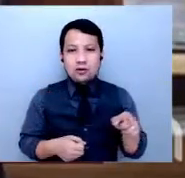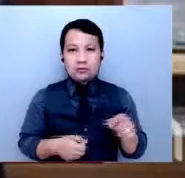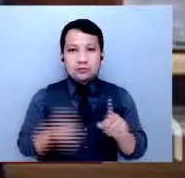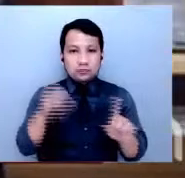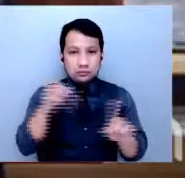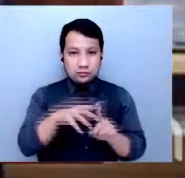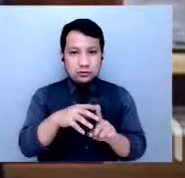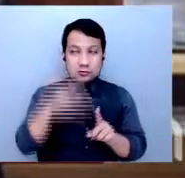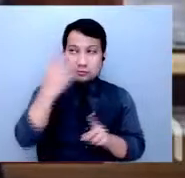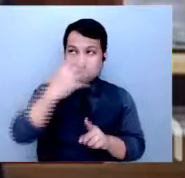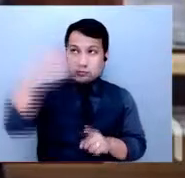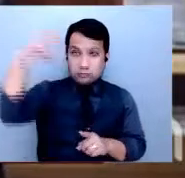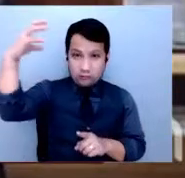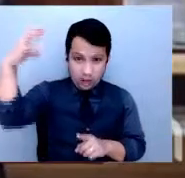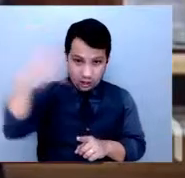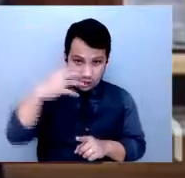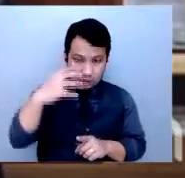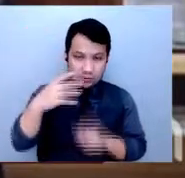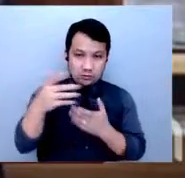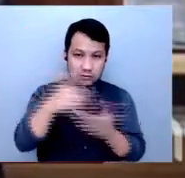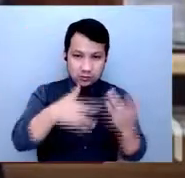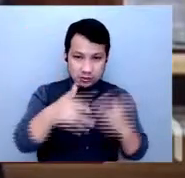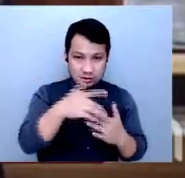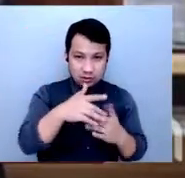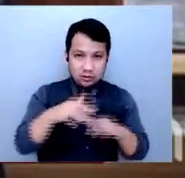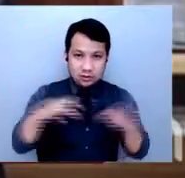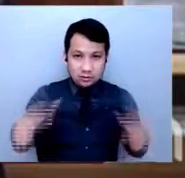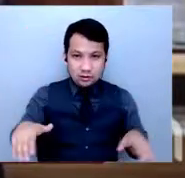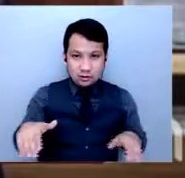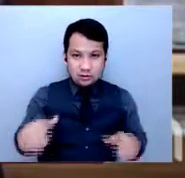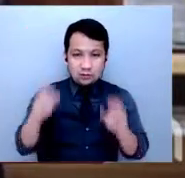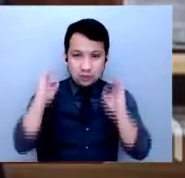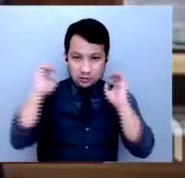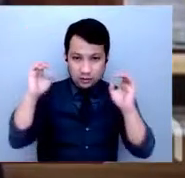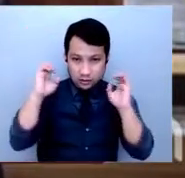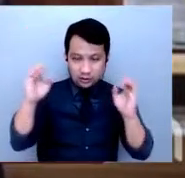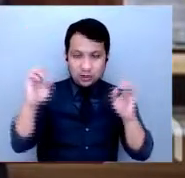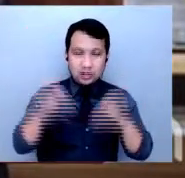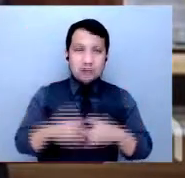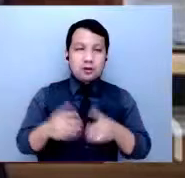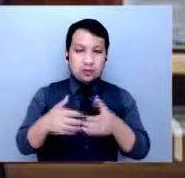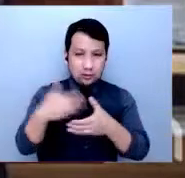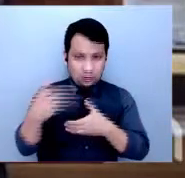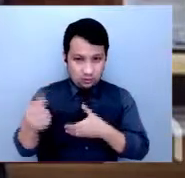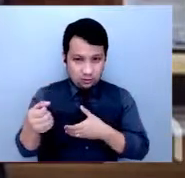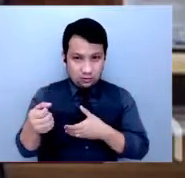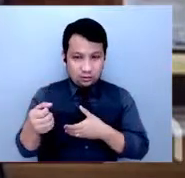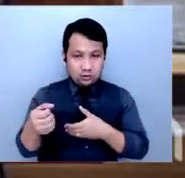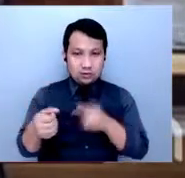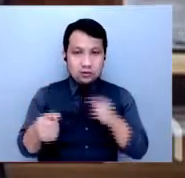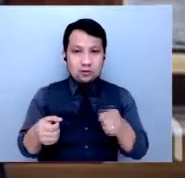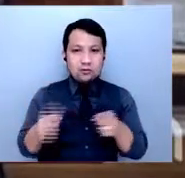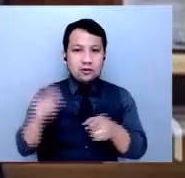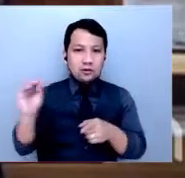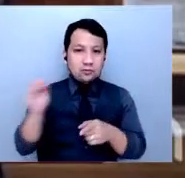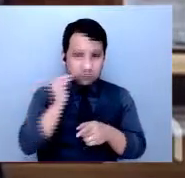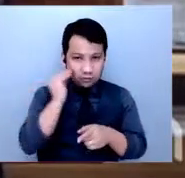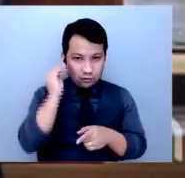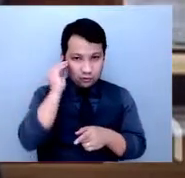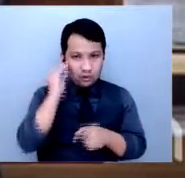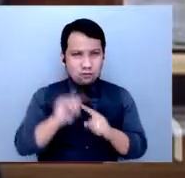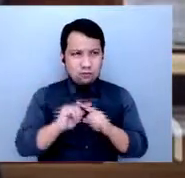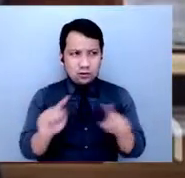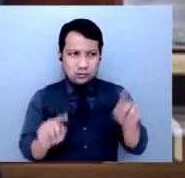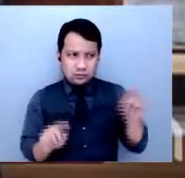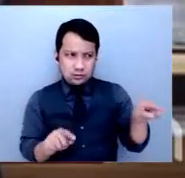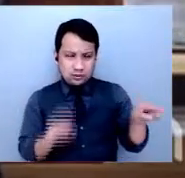sun, maka-interact sa ibang bata, makapag-exercise, makalabas-labas outside of their homes. Pero pag nakita na ho